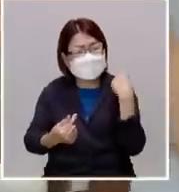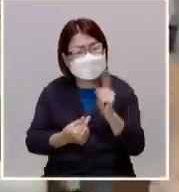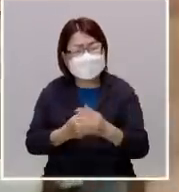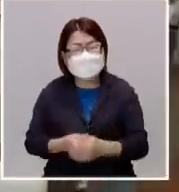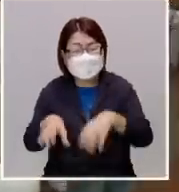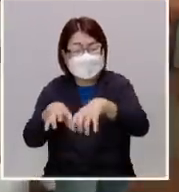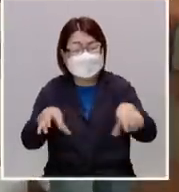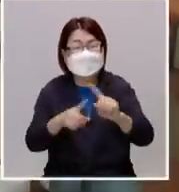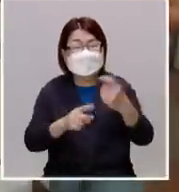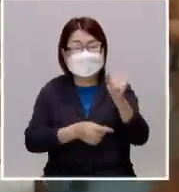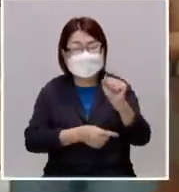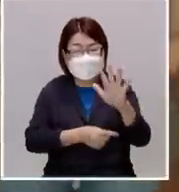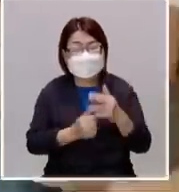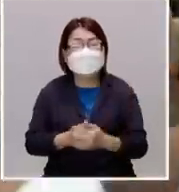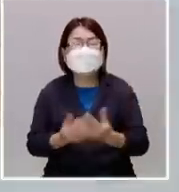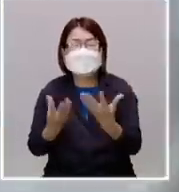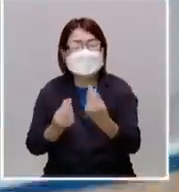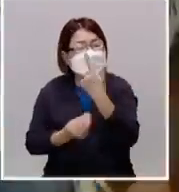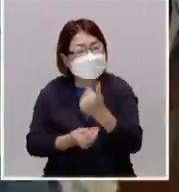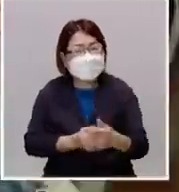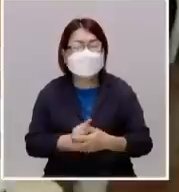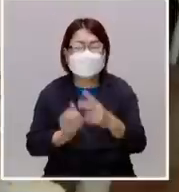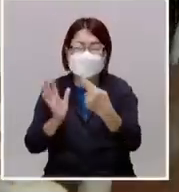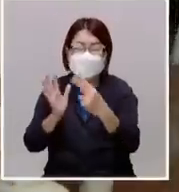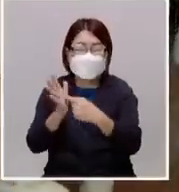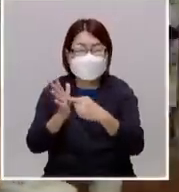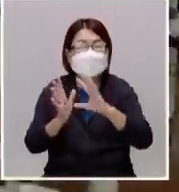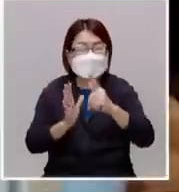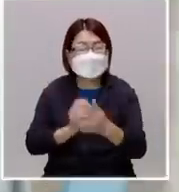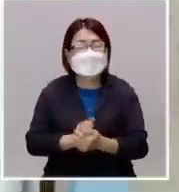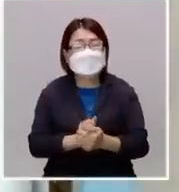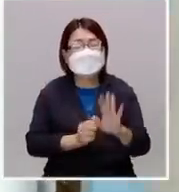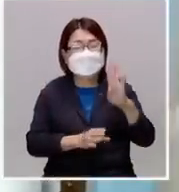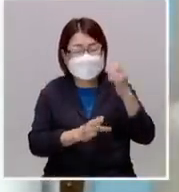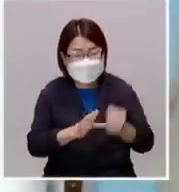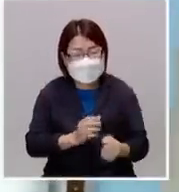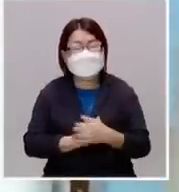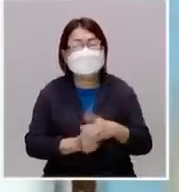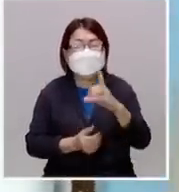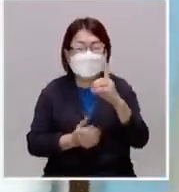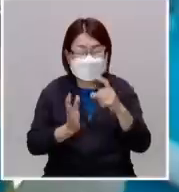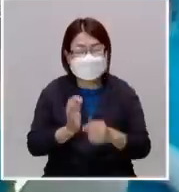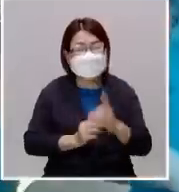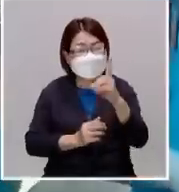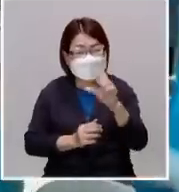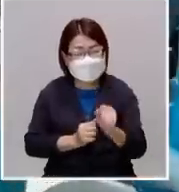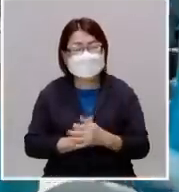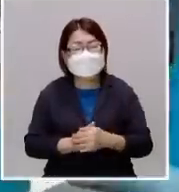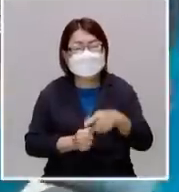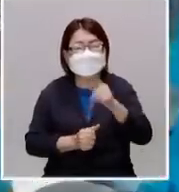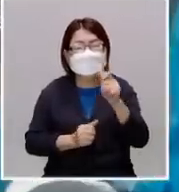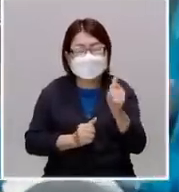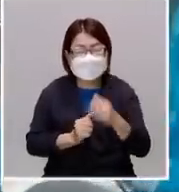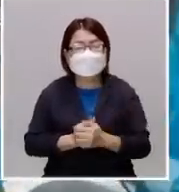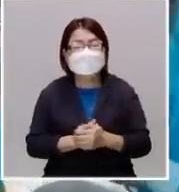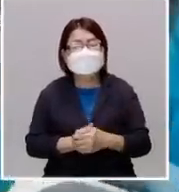ที่เขตดินแดงราชเทวีบางกะปิดุสิตป้อมปราบศัตรูพ่ายคลองเตยหลัก4พระน